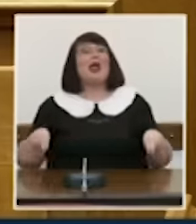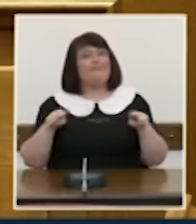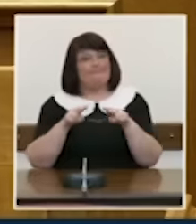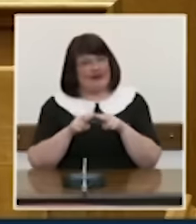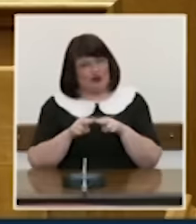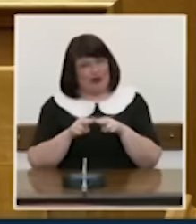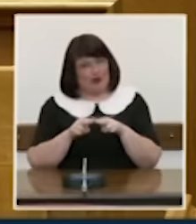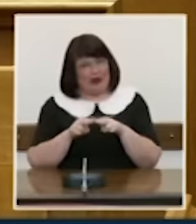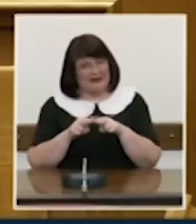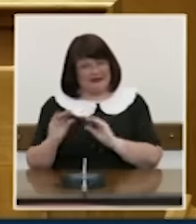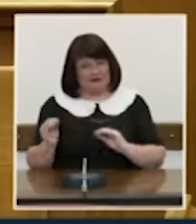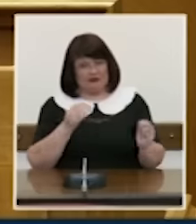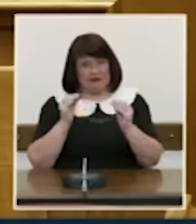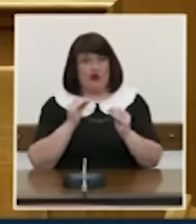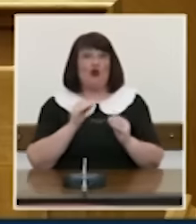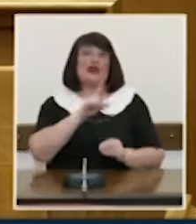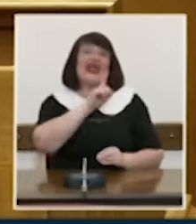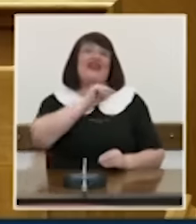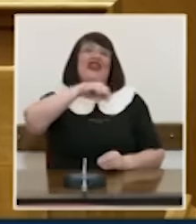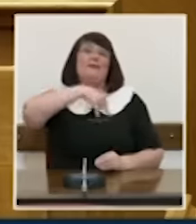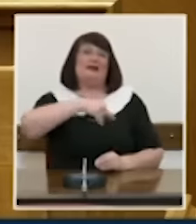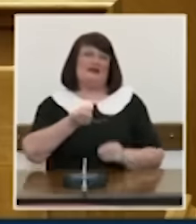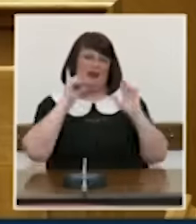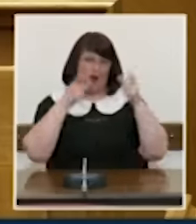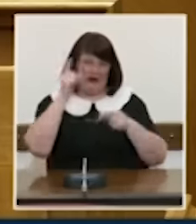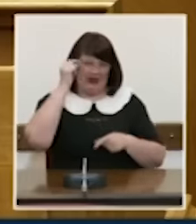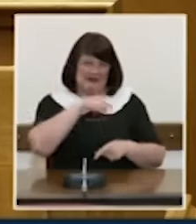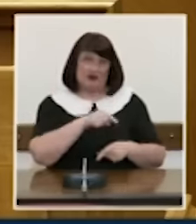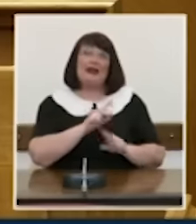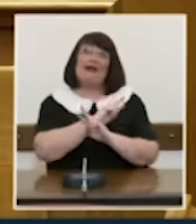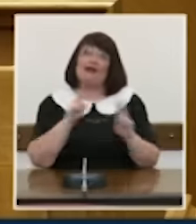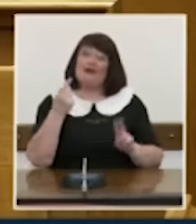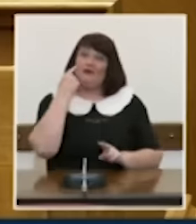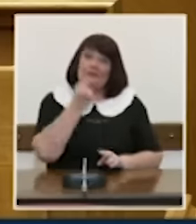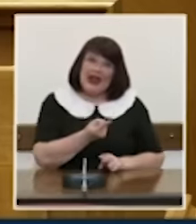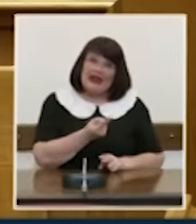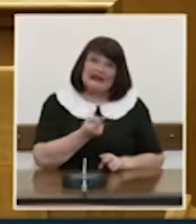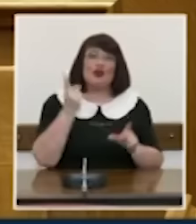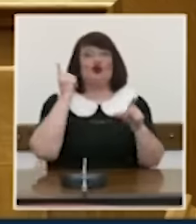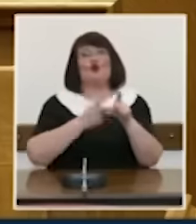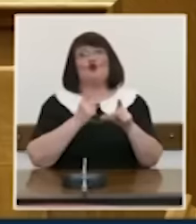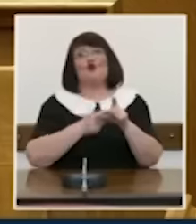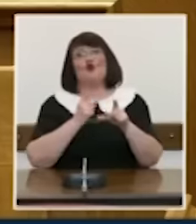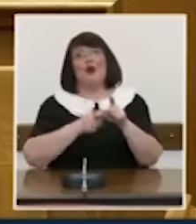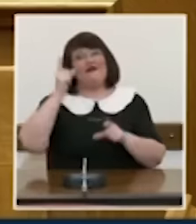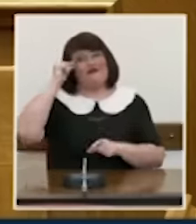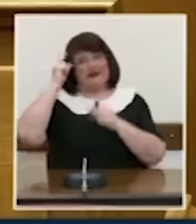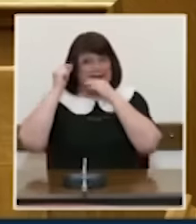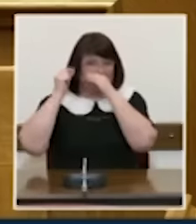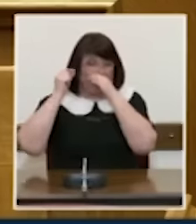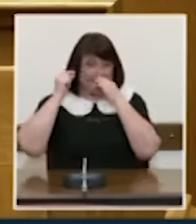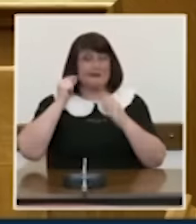τα επιτελεία της ΔΑΠ και του Μαξίμου, είναι καθαρό ότι η πανσπουδαστική, η παράταξη που στηρίζει η ΚΝΕ